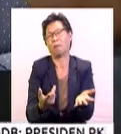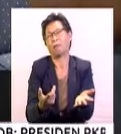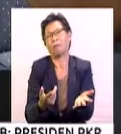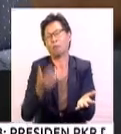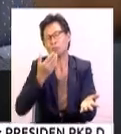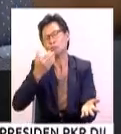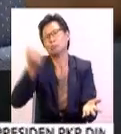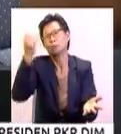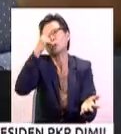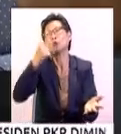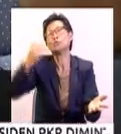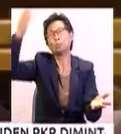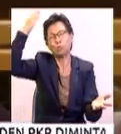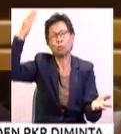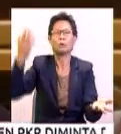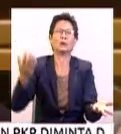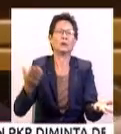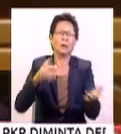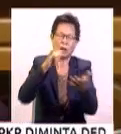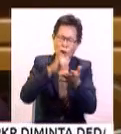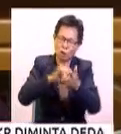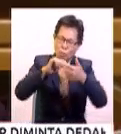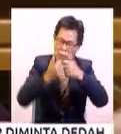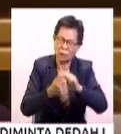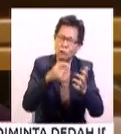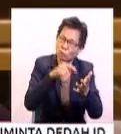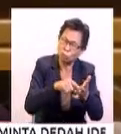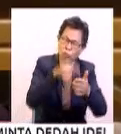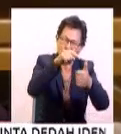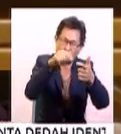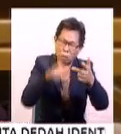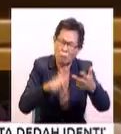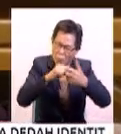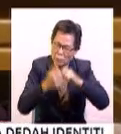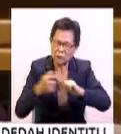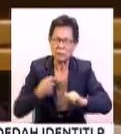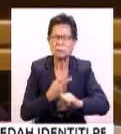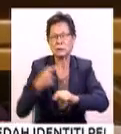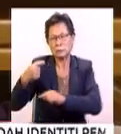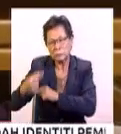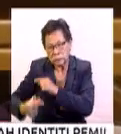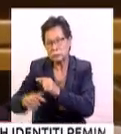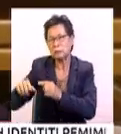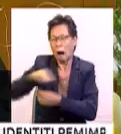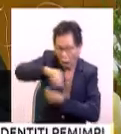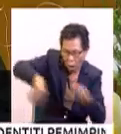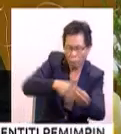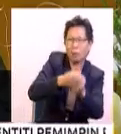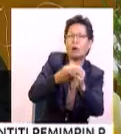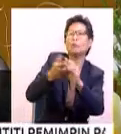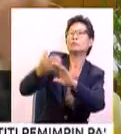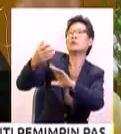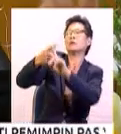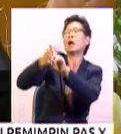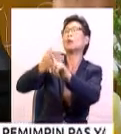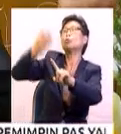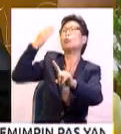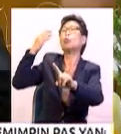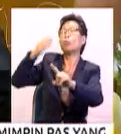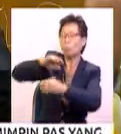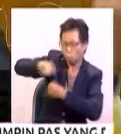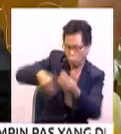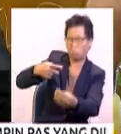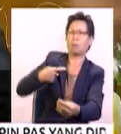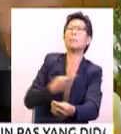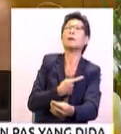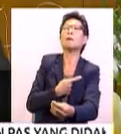sendiri. Inilah antara masalah yang kita terpaksa warisi daripada sebelum ini, kerana hutang-hutang yang